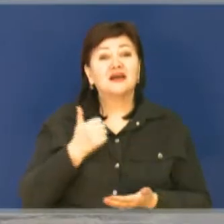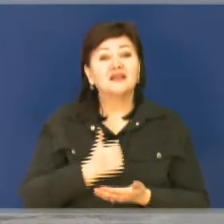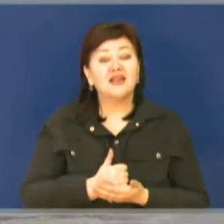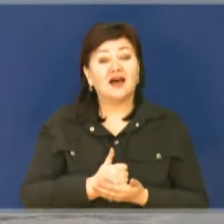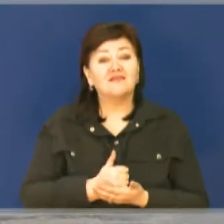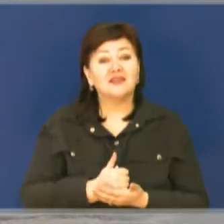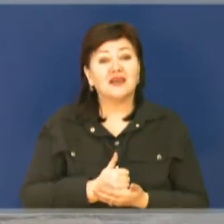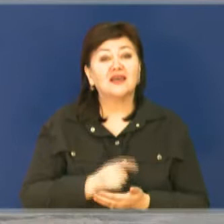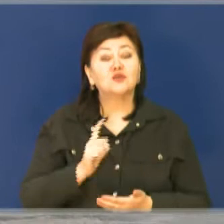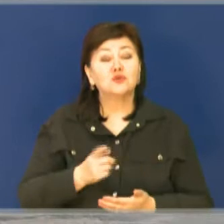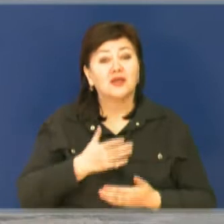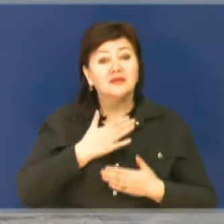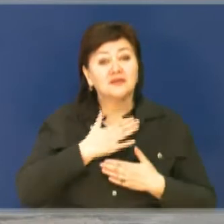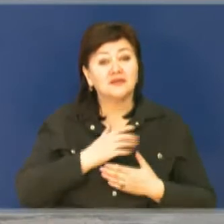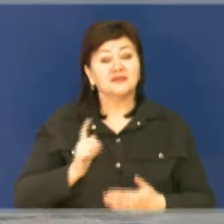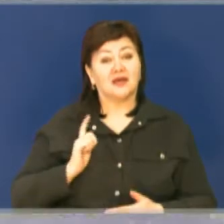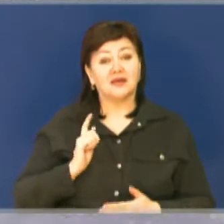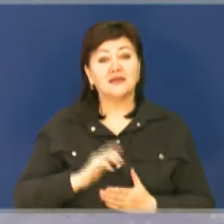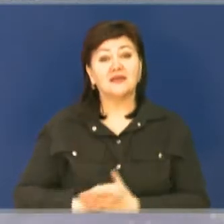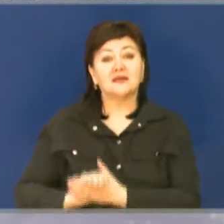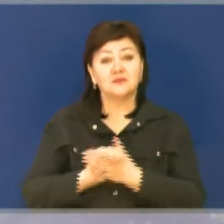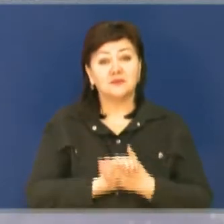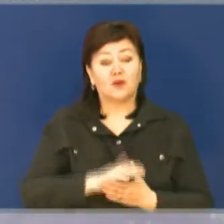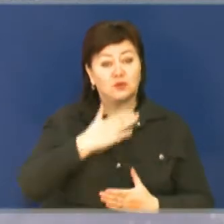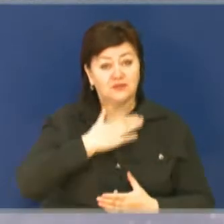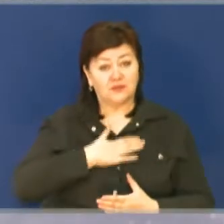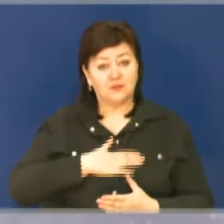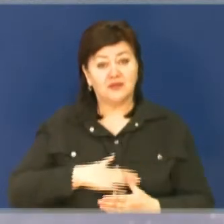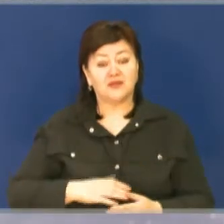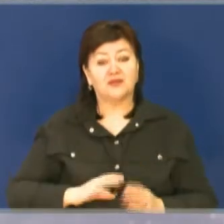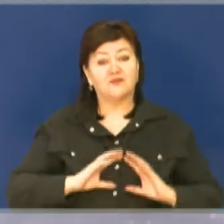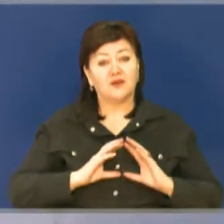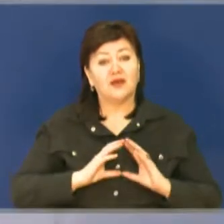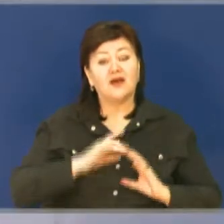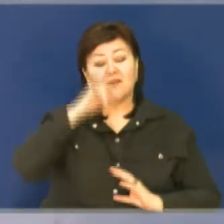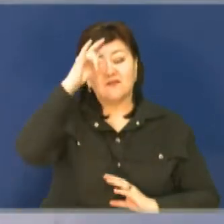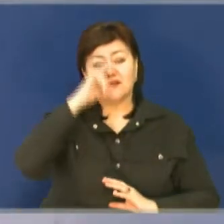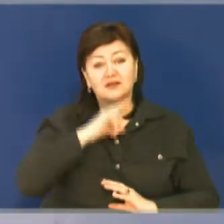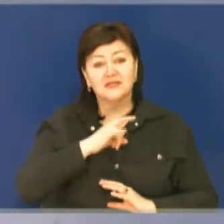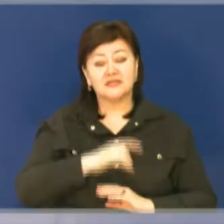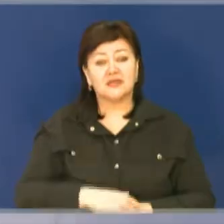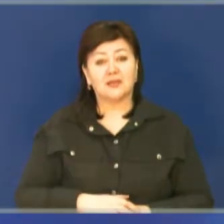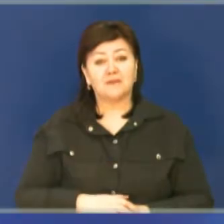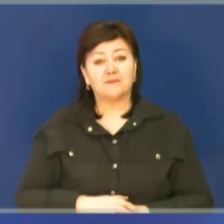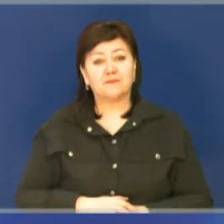сохранения спокойствия и мирного неба над нашей страной. Бакытгуль Казес, Султанбек Уралбеков, телеканал